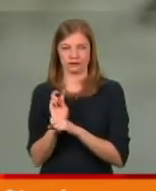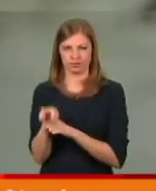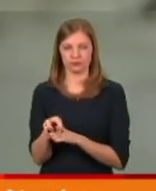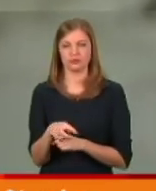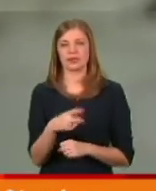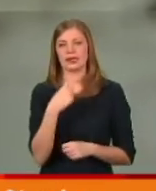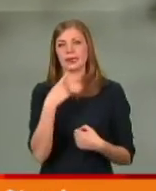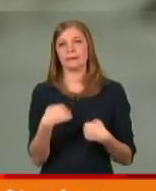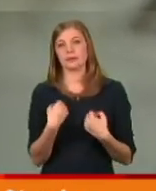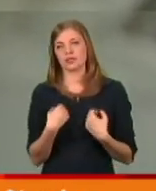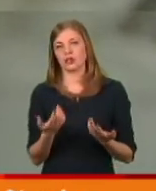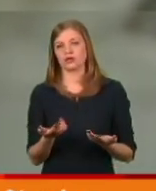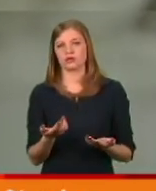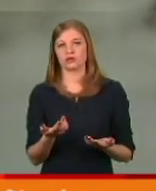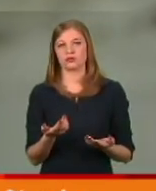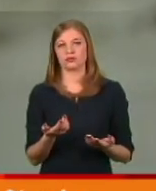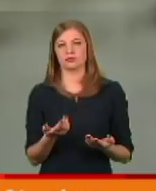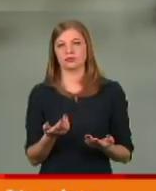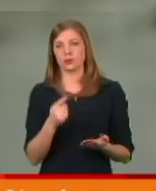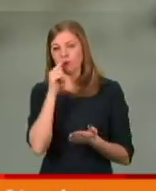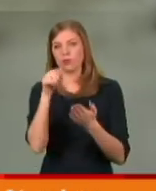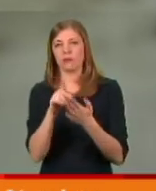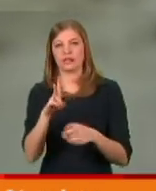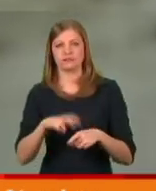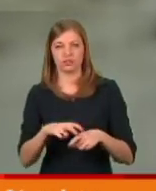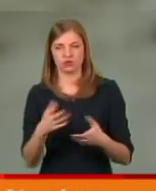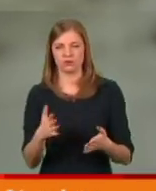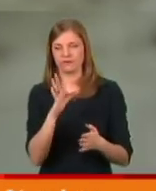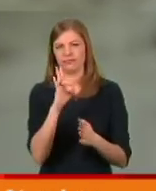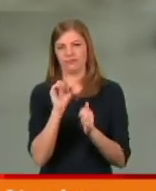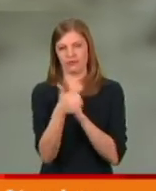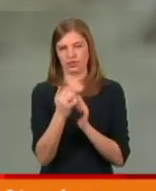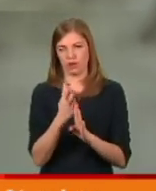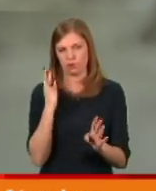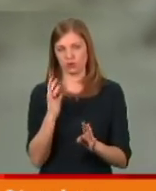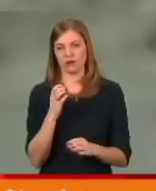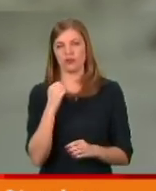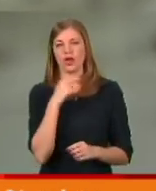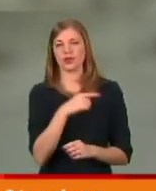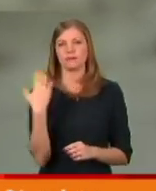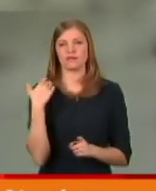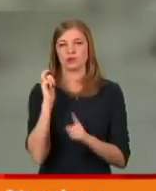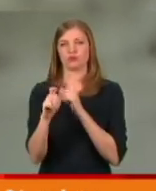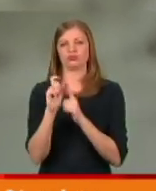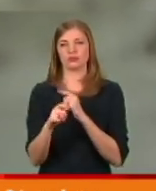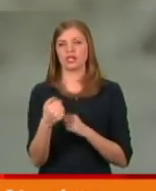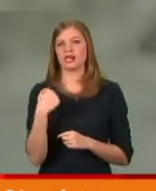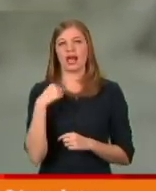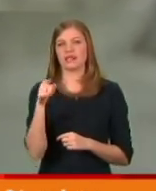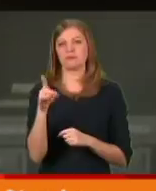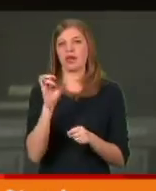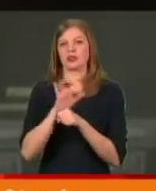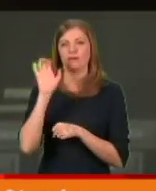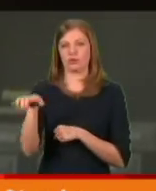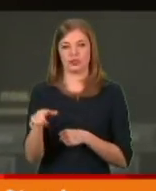і питаєшся там попасть к врачу в не очереди, а тебе в спину бросають, там, я тебе туди не